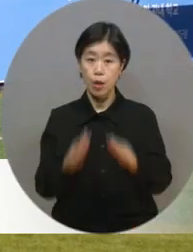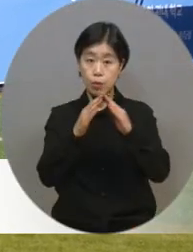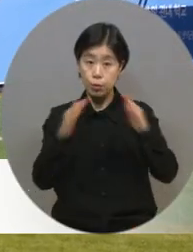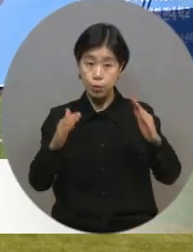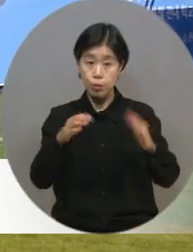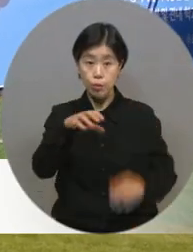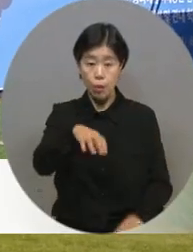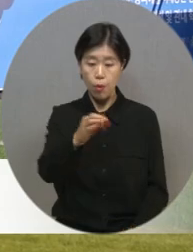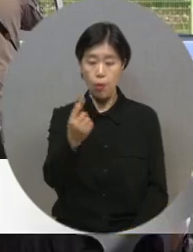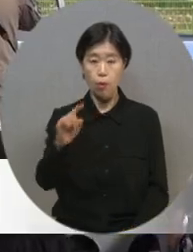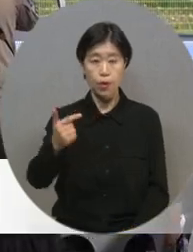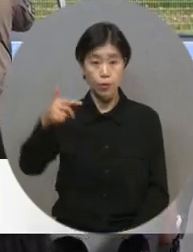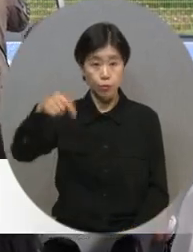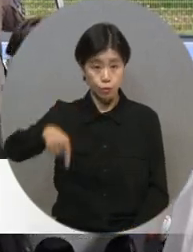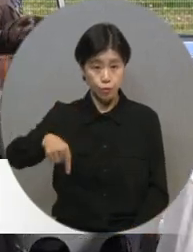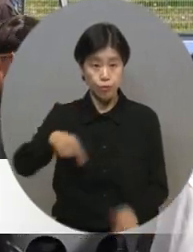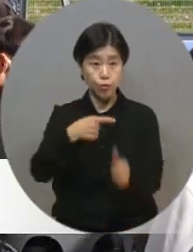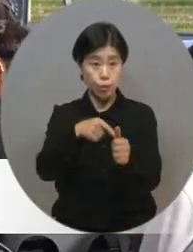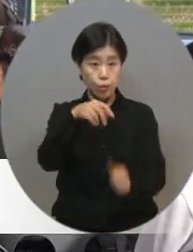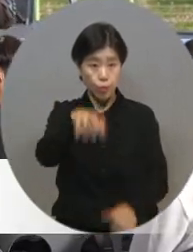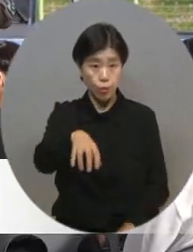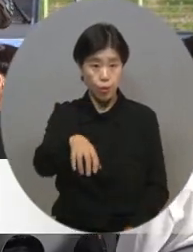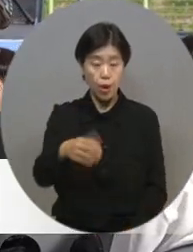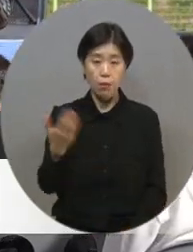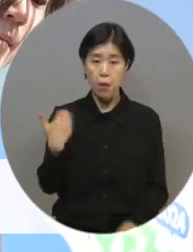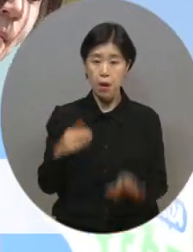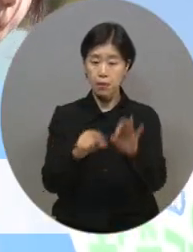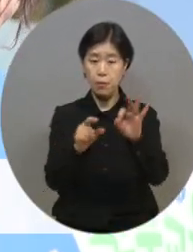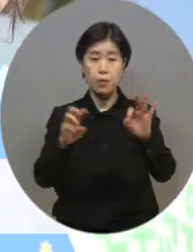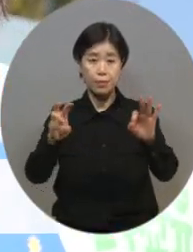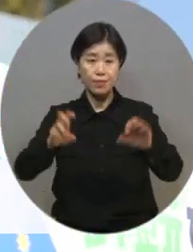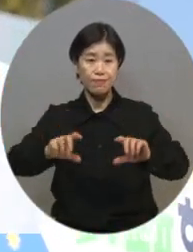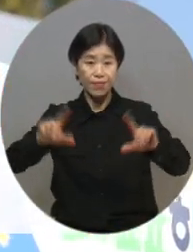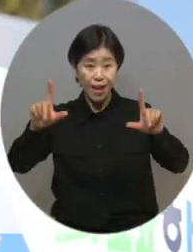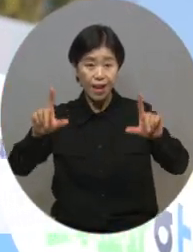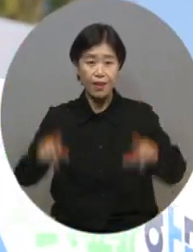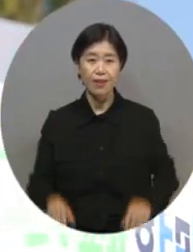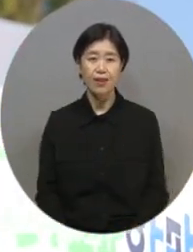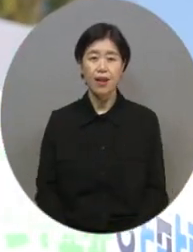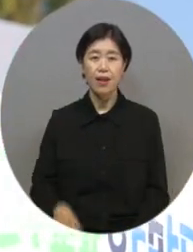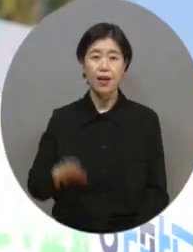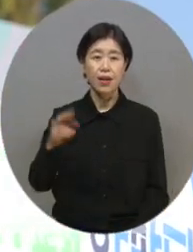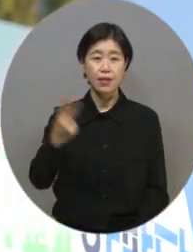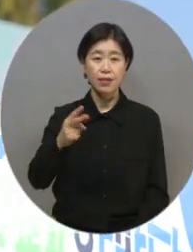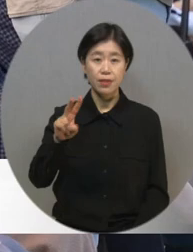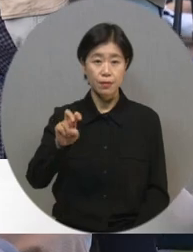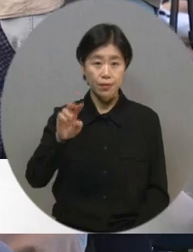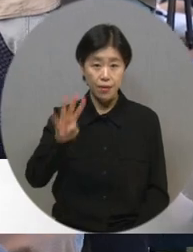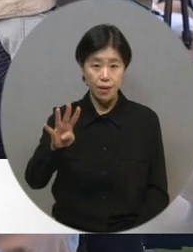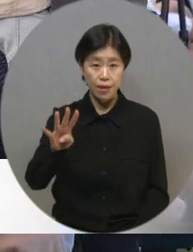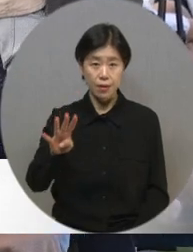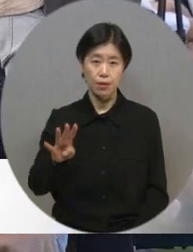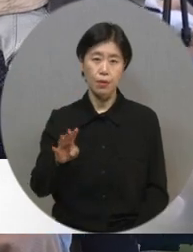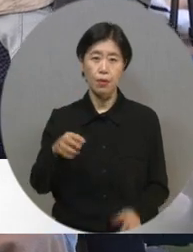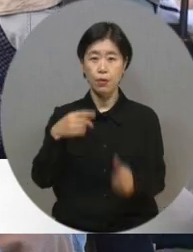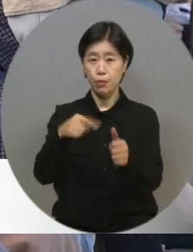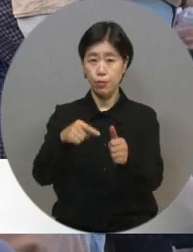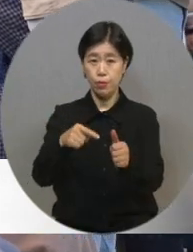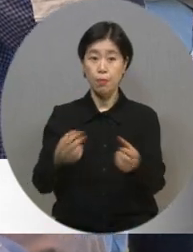전북특별자치도 완주교육지원청이 지난달 30일 완주 창의예술미래공간에서 2024 완주교육 한마당 개막식을